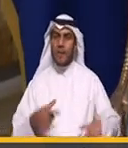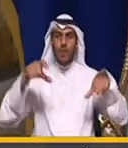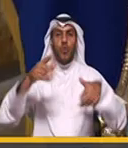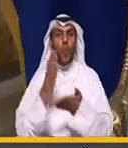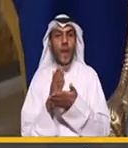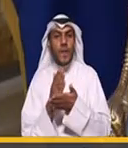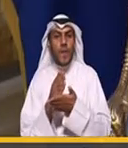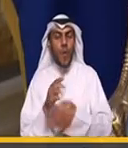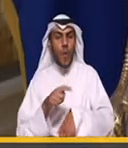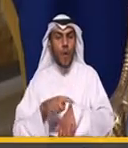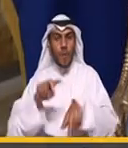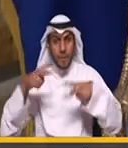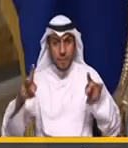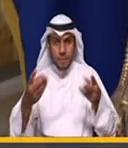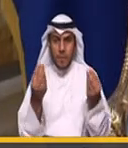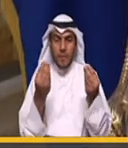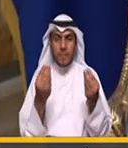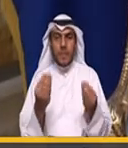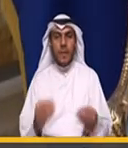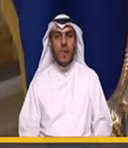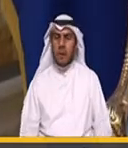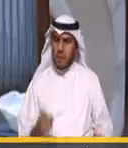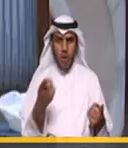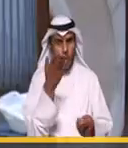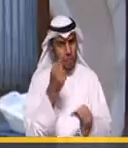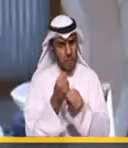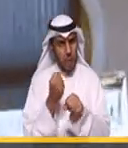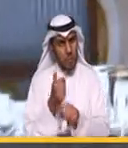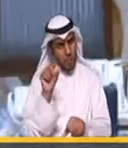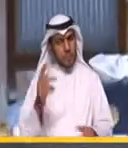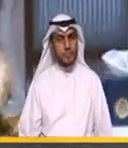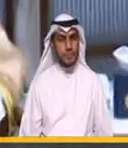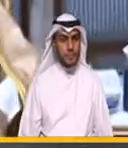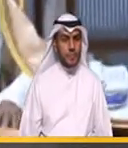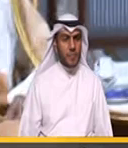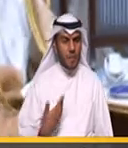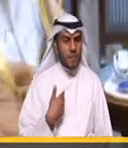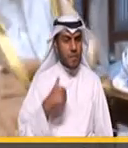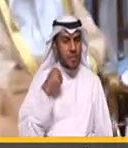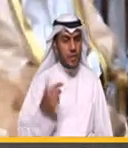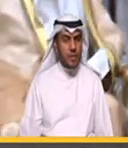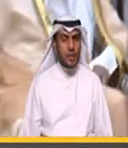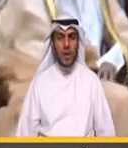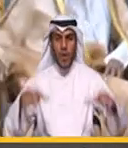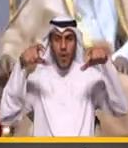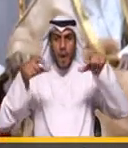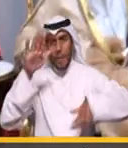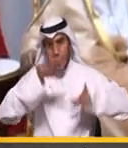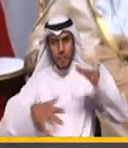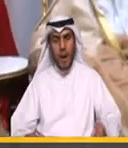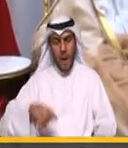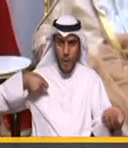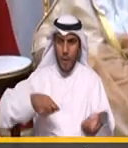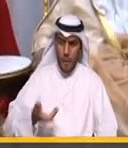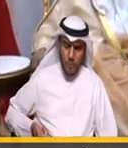جابر تحت امرهم كذلك يسوون في انشطه وفعاليات. عندنا مجمع حواد كابما، عندنا طعمرك مجمع البولينج،